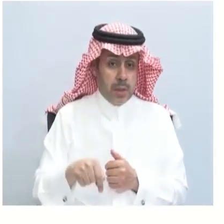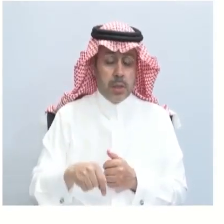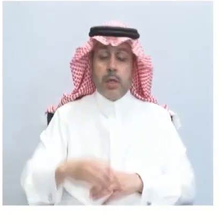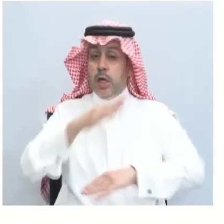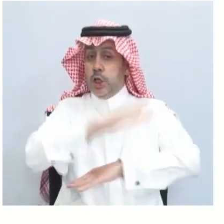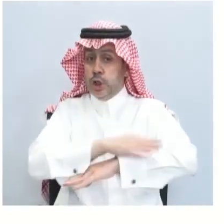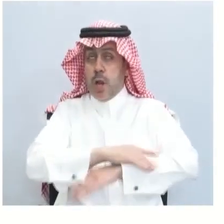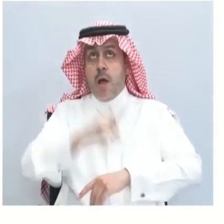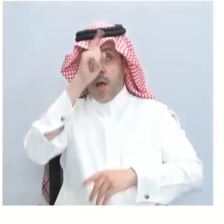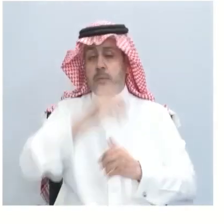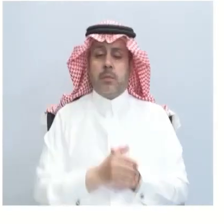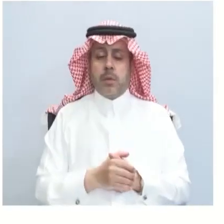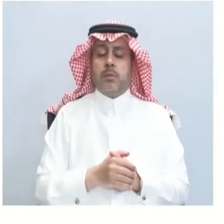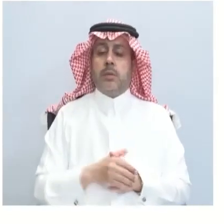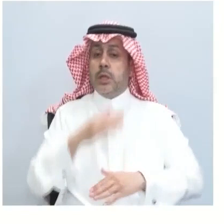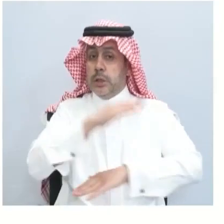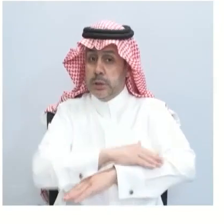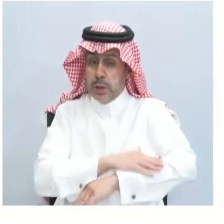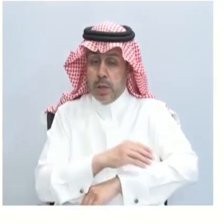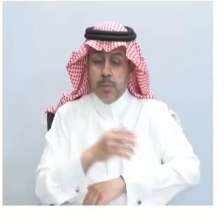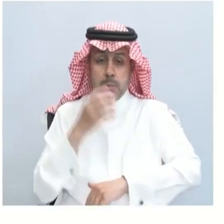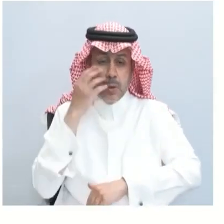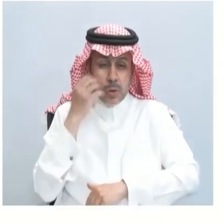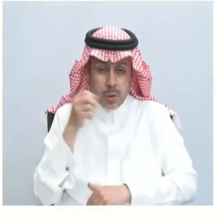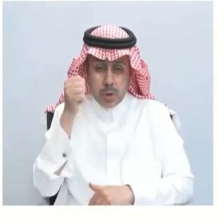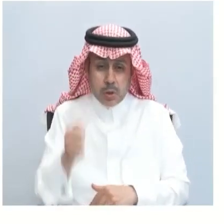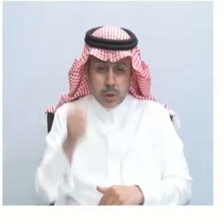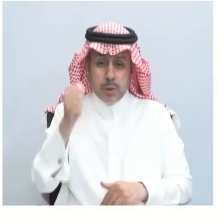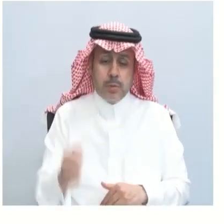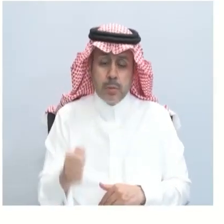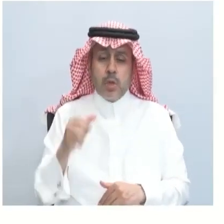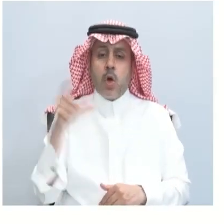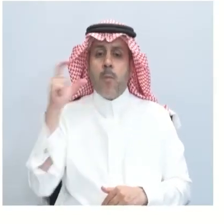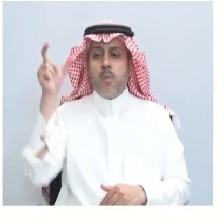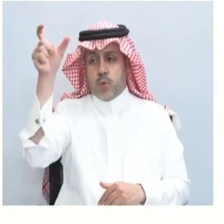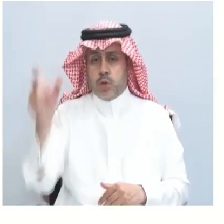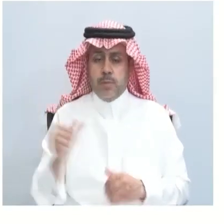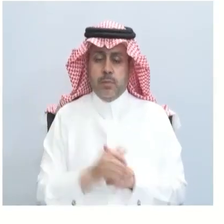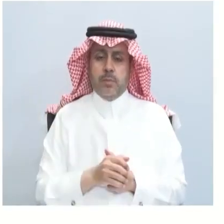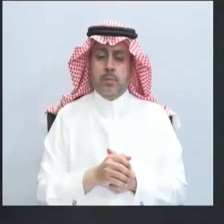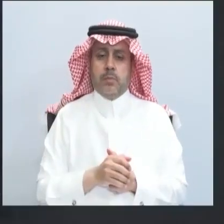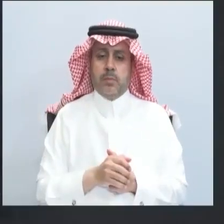الله اكرام ذي الشيبه المسلم هذا من اجلال من من اجلال